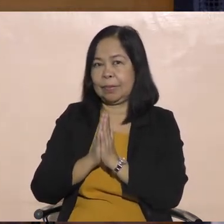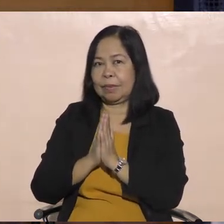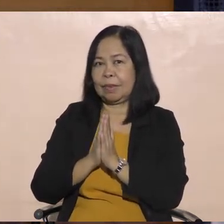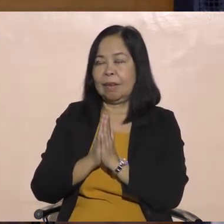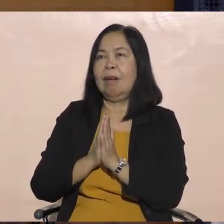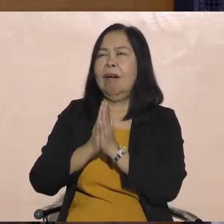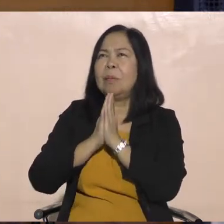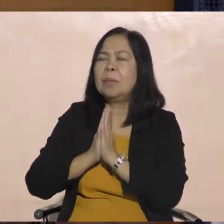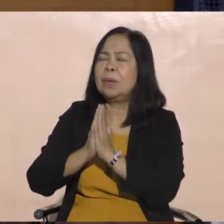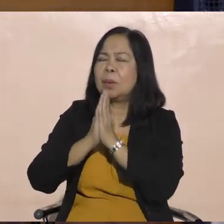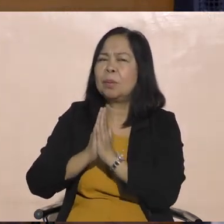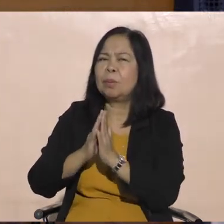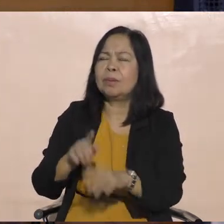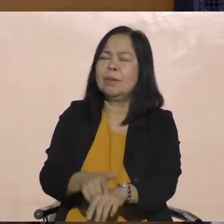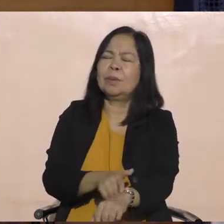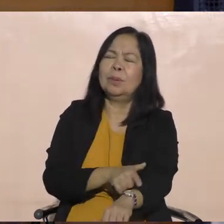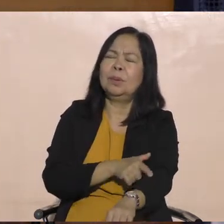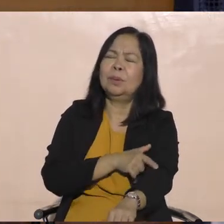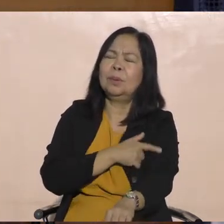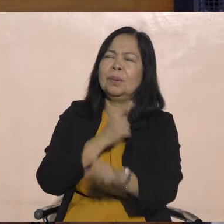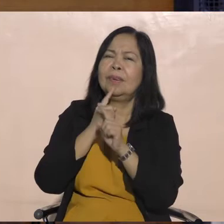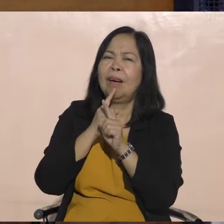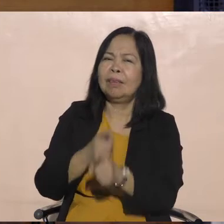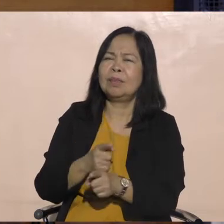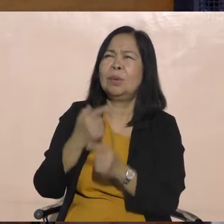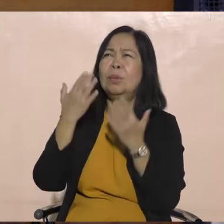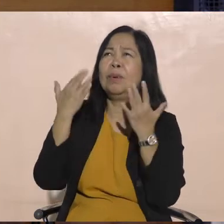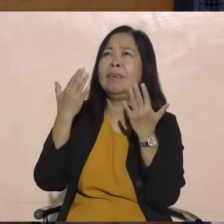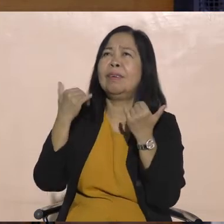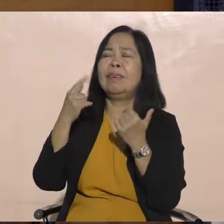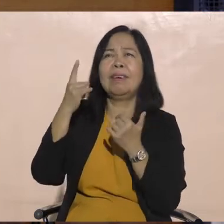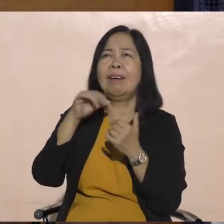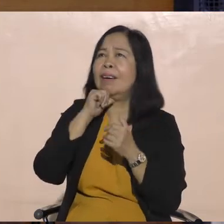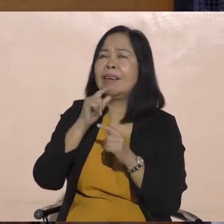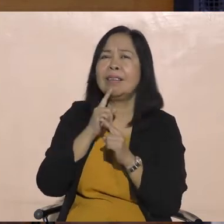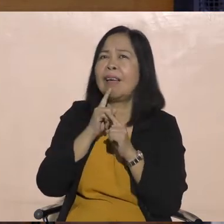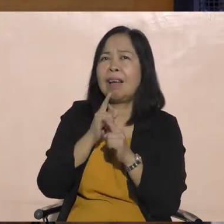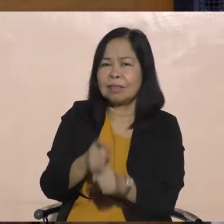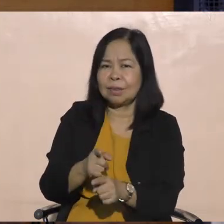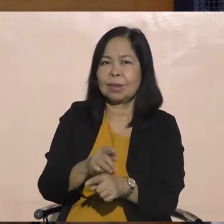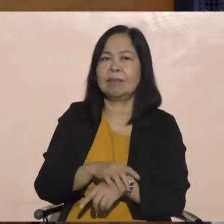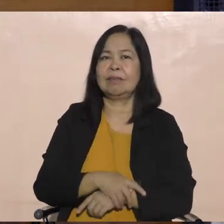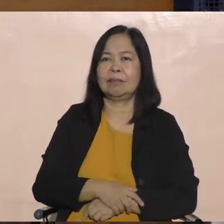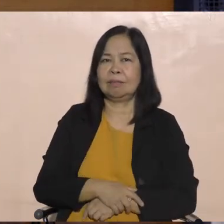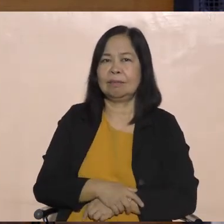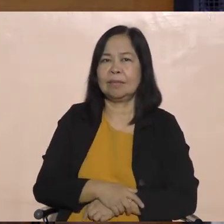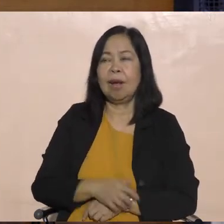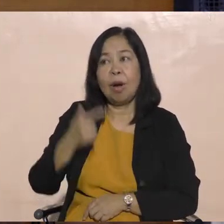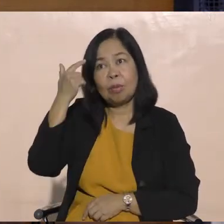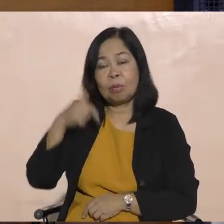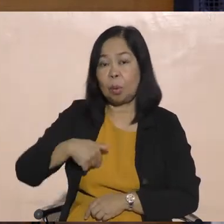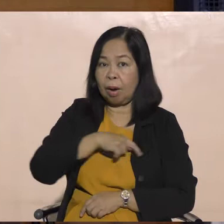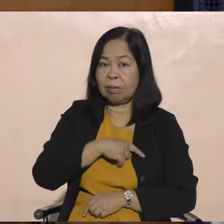Pero nadugay og tubag mga kaigsunan. Adunay mga circumstances nga atong nakit-an mga igsoon nga for us, we thought